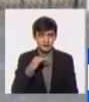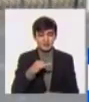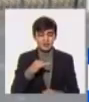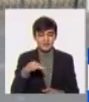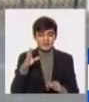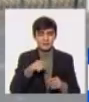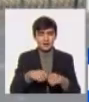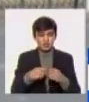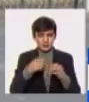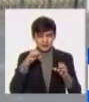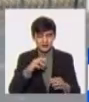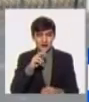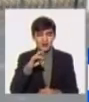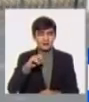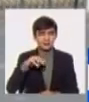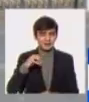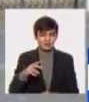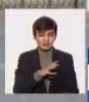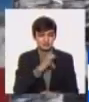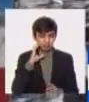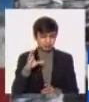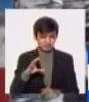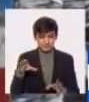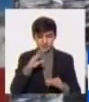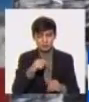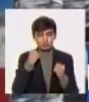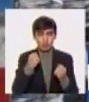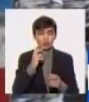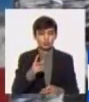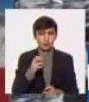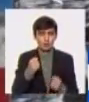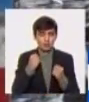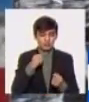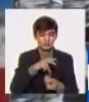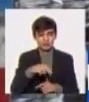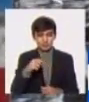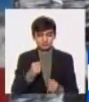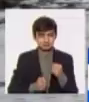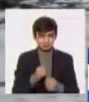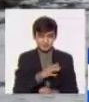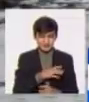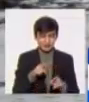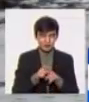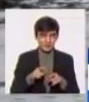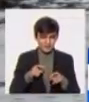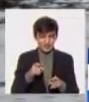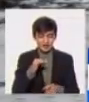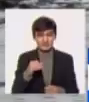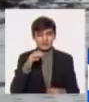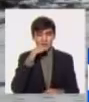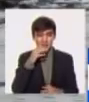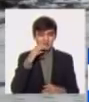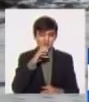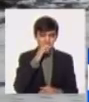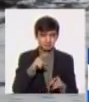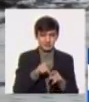всем нарушителям карантина, даже тем, кто занимается спортом на улице, совершает пробежку или подолгу выгуливает домашних